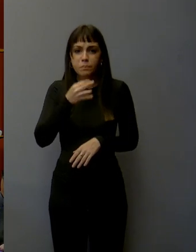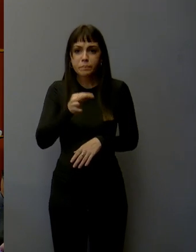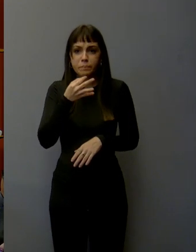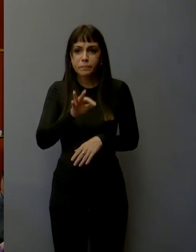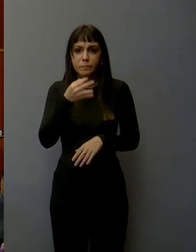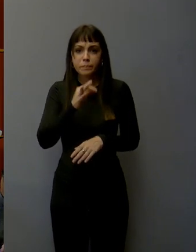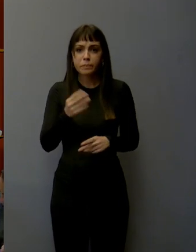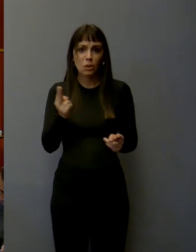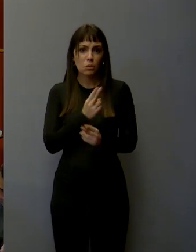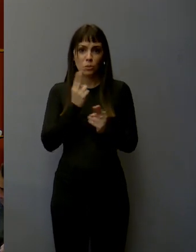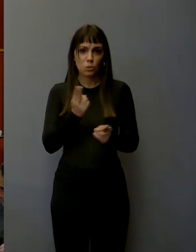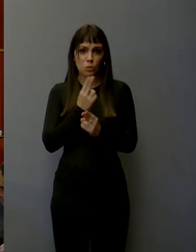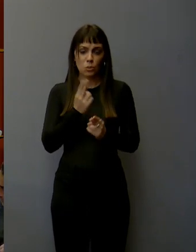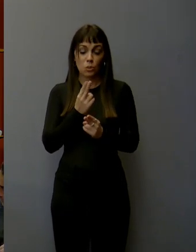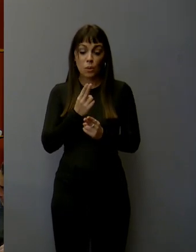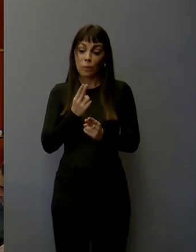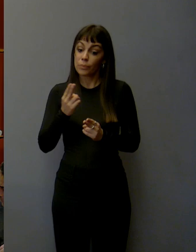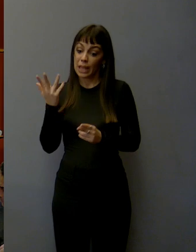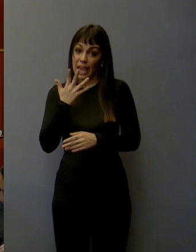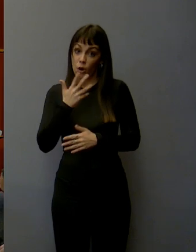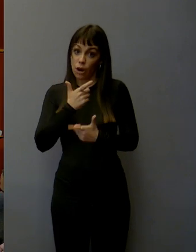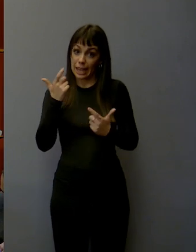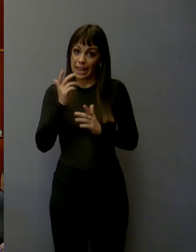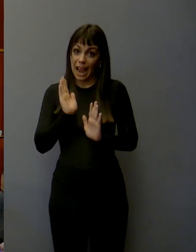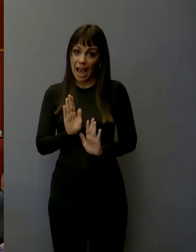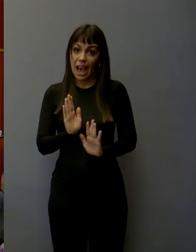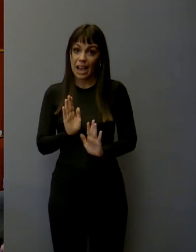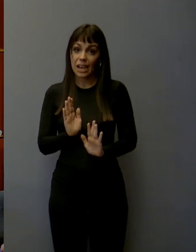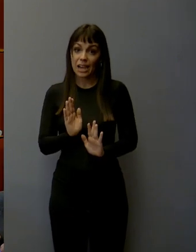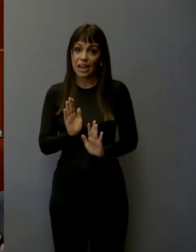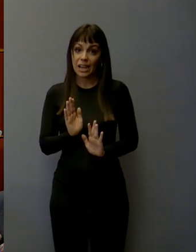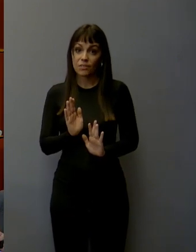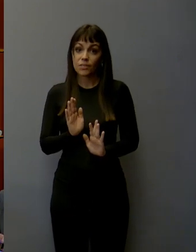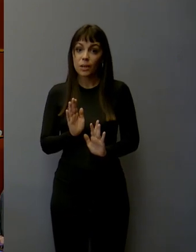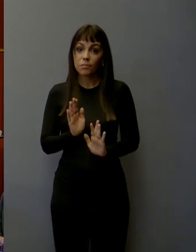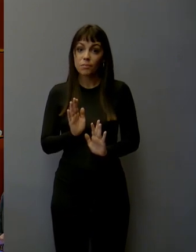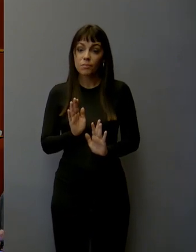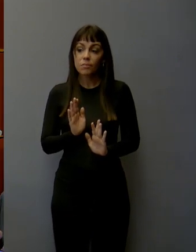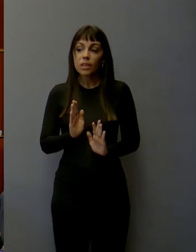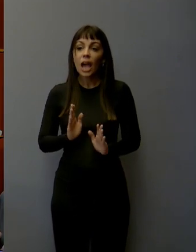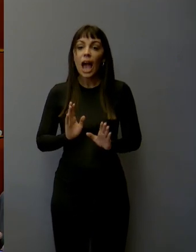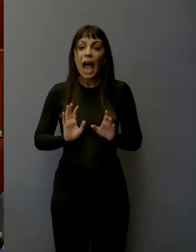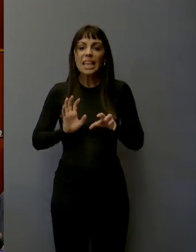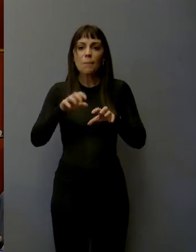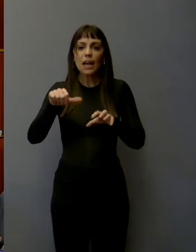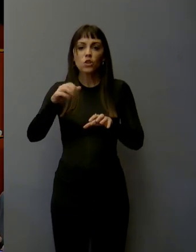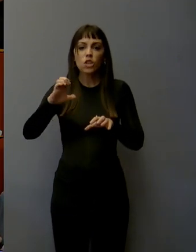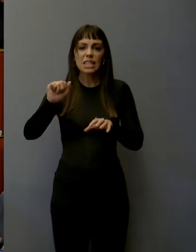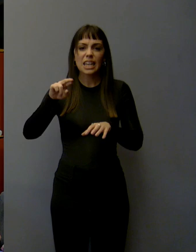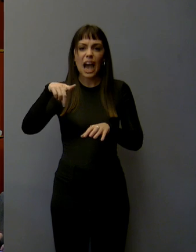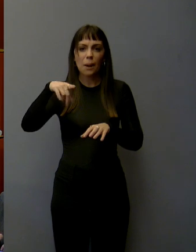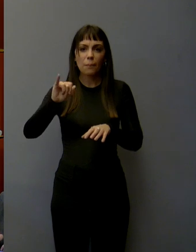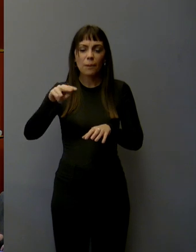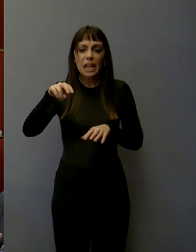grave non dare risposte rispetto al futuro dell'impianto di Scarpino nessuno sa se lavori sono partiti